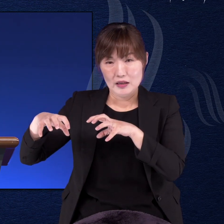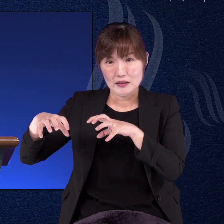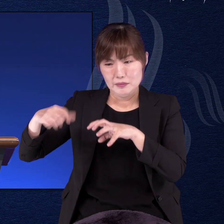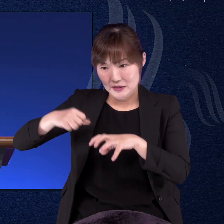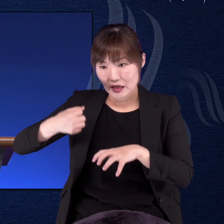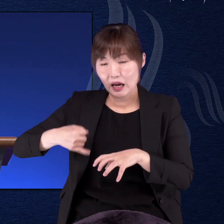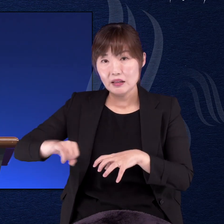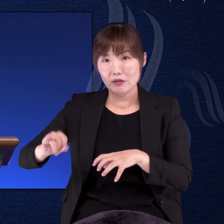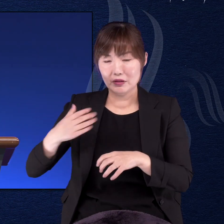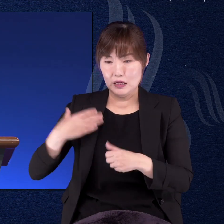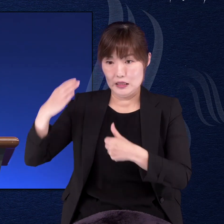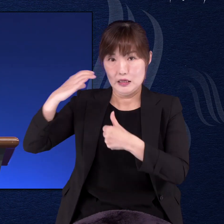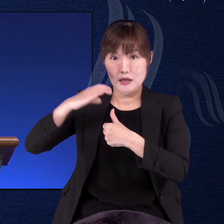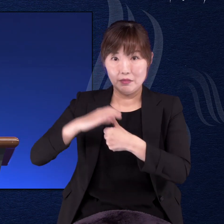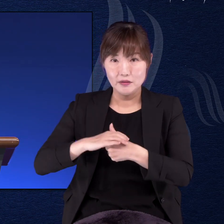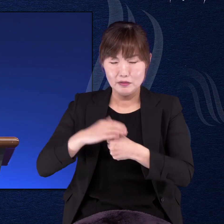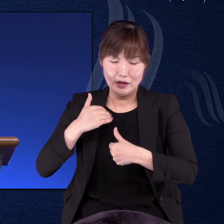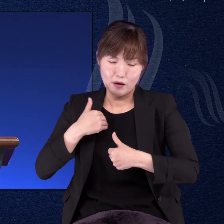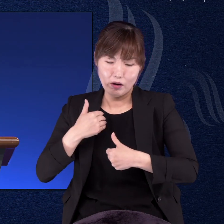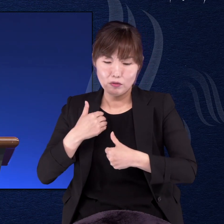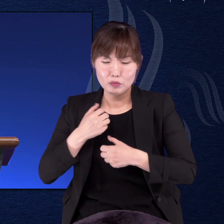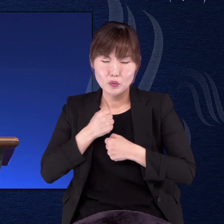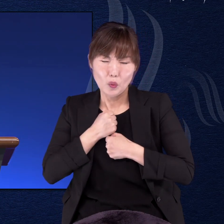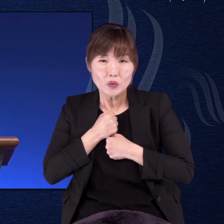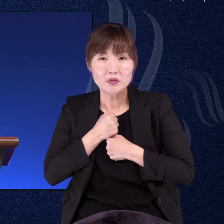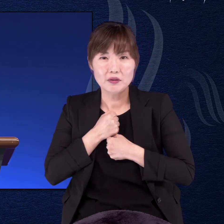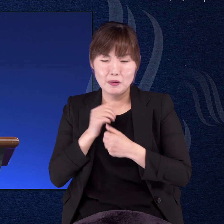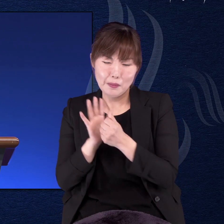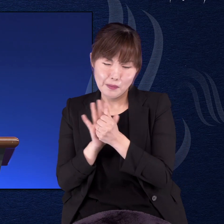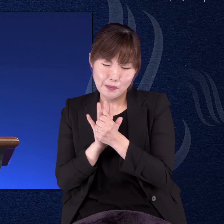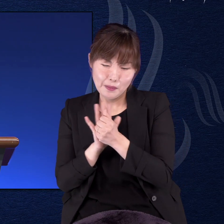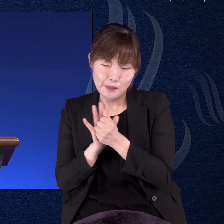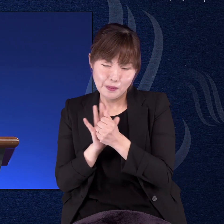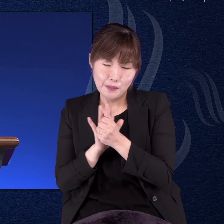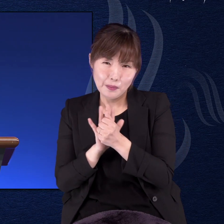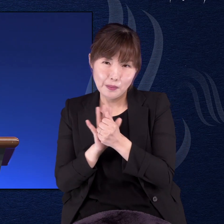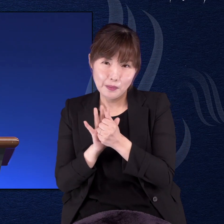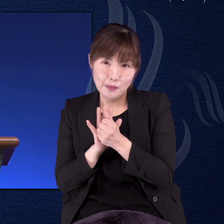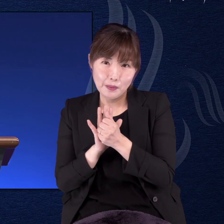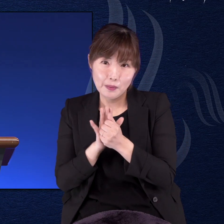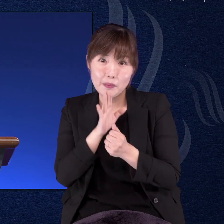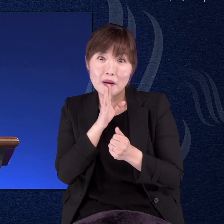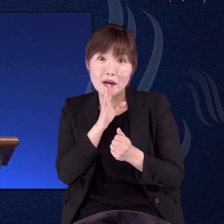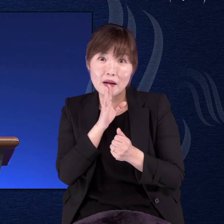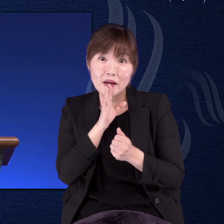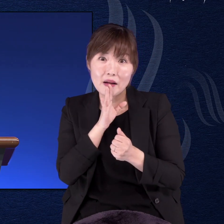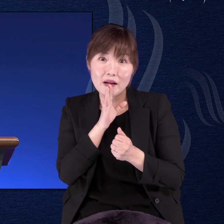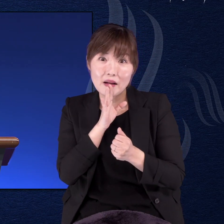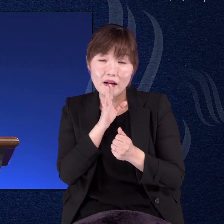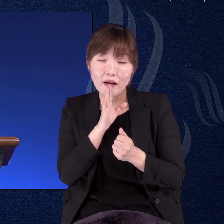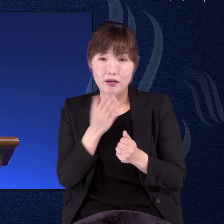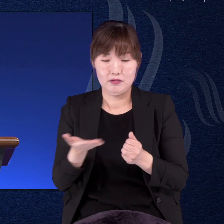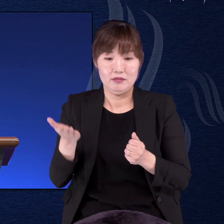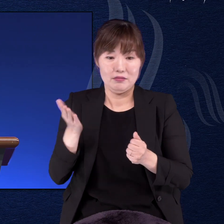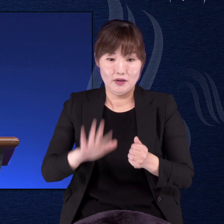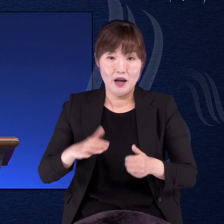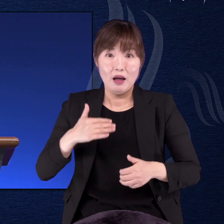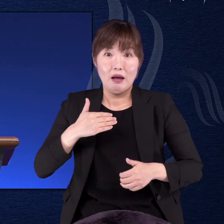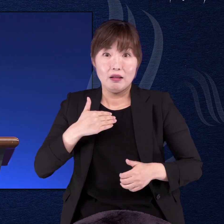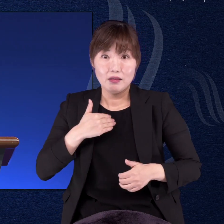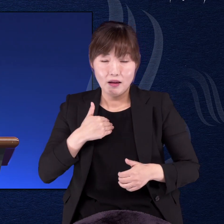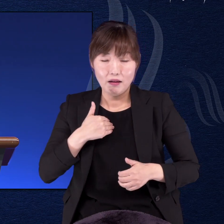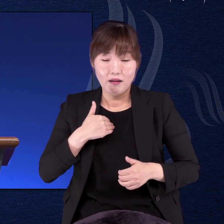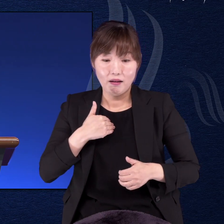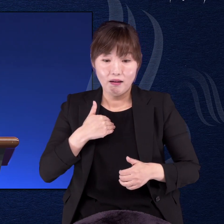조심하잖아요. 다시 돌려줄 때까지. 그런데 이웃집의 아이가 아닙니다.